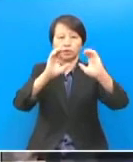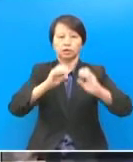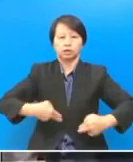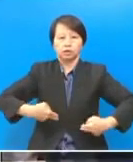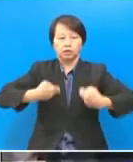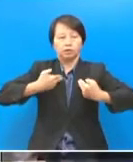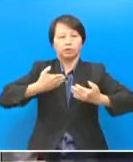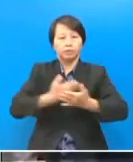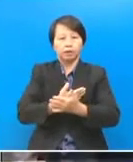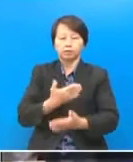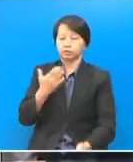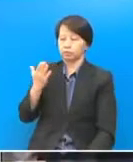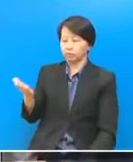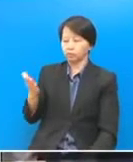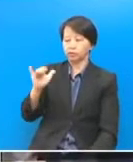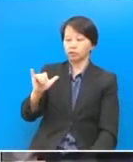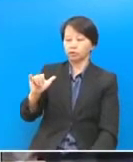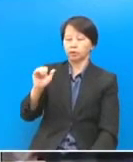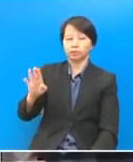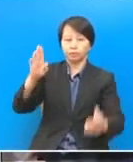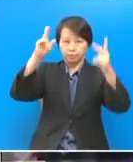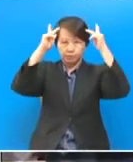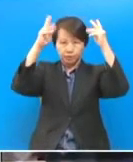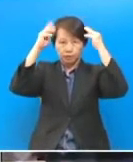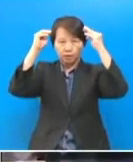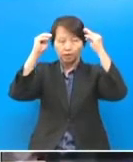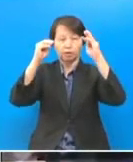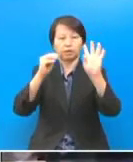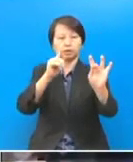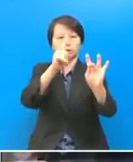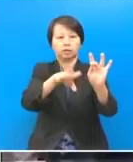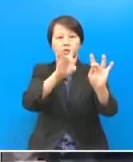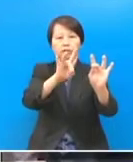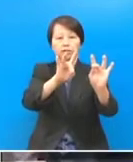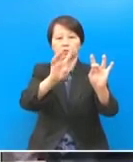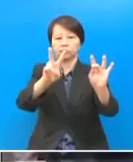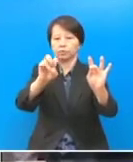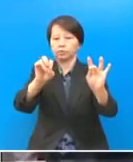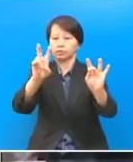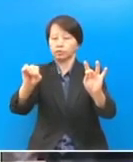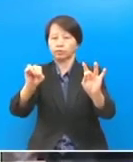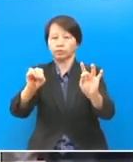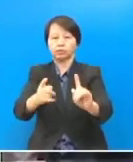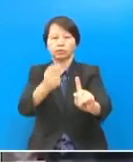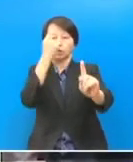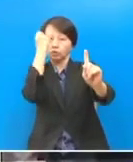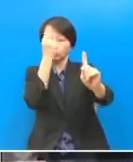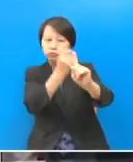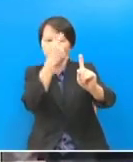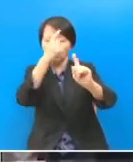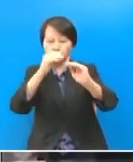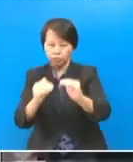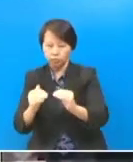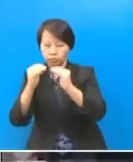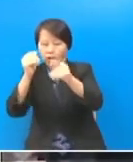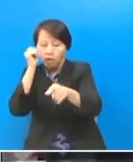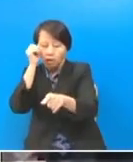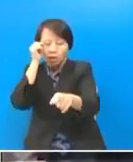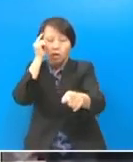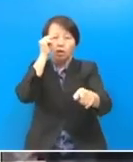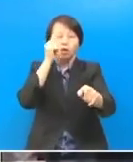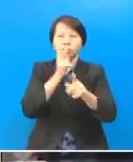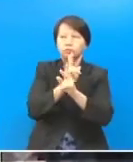oleh ama bro pada menteri pada 8oz 2020 yang bertujuan untuk meningkatkan kesedaran